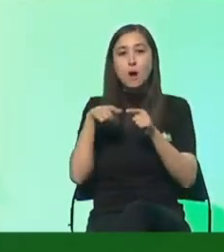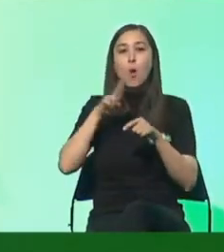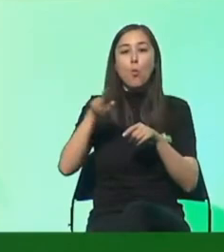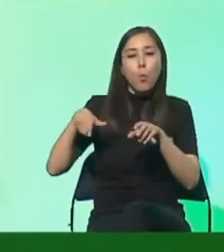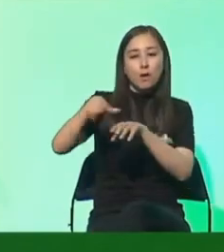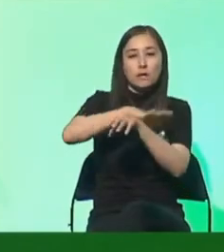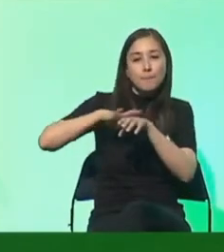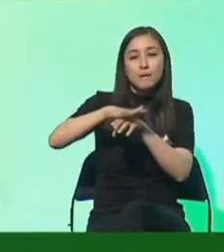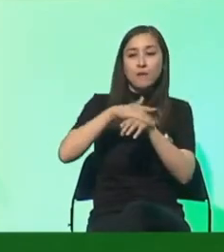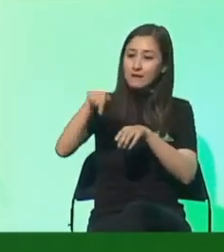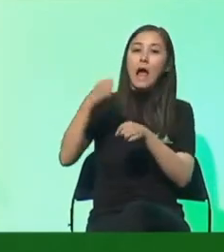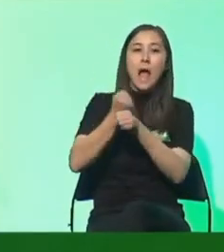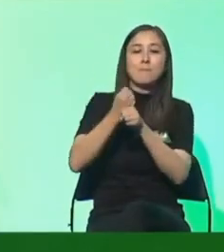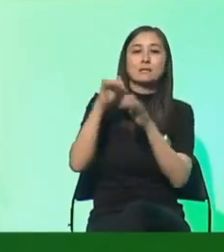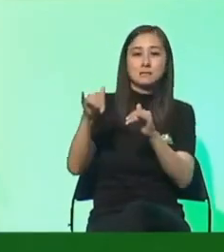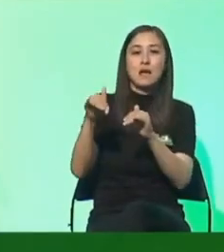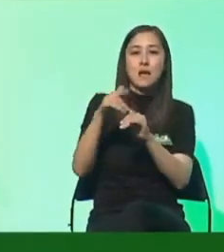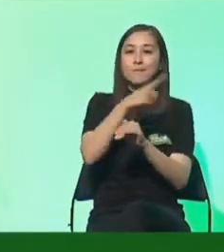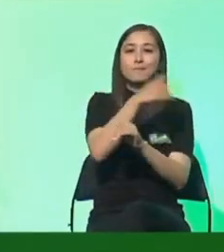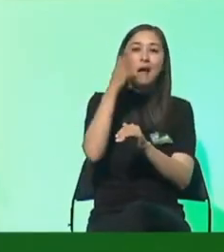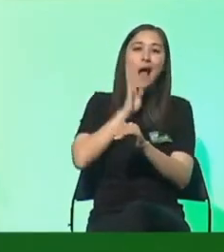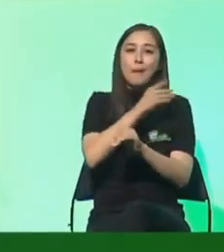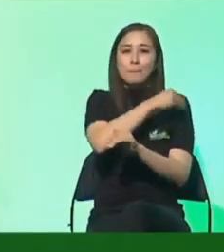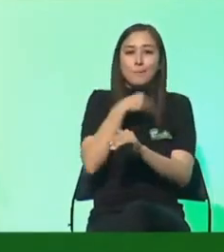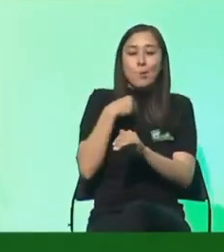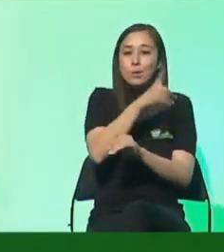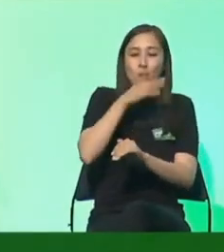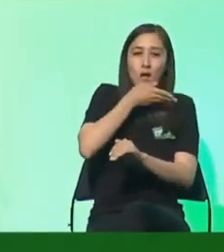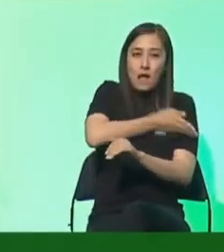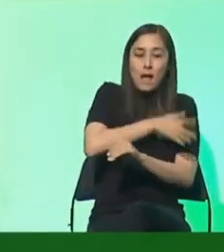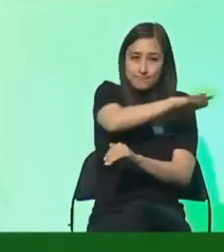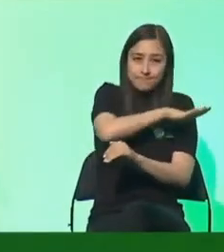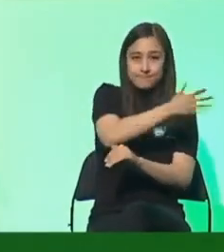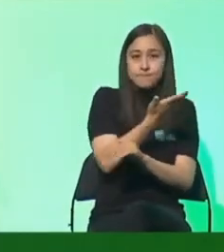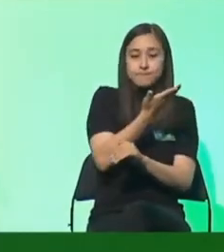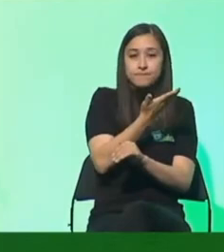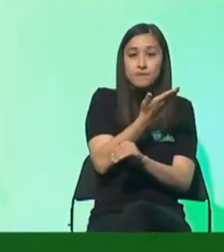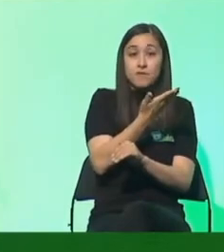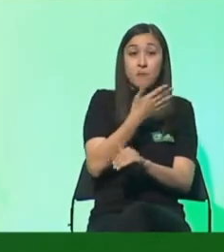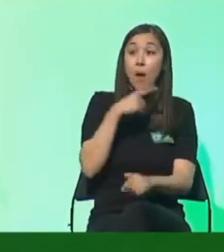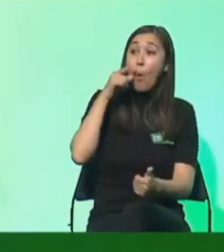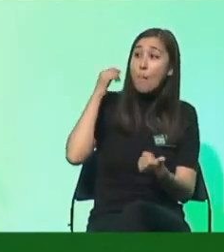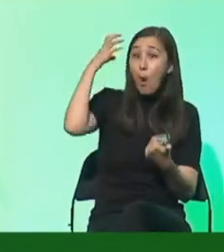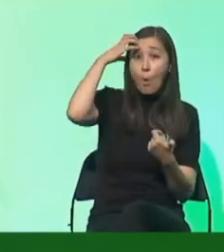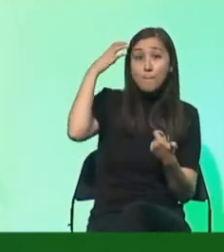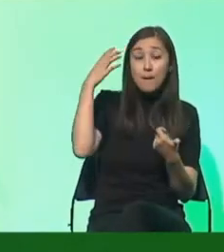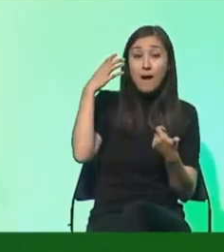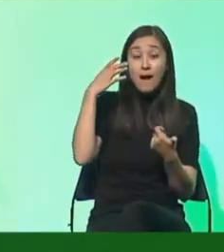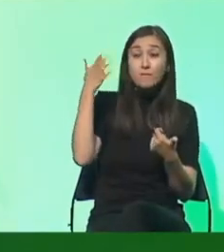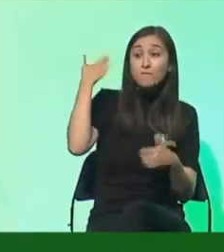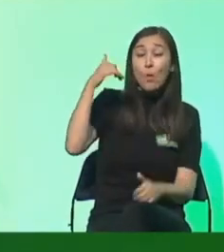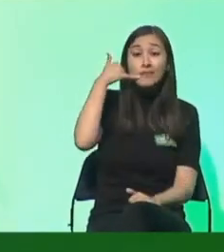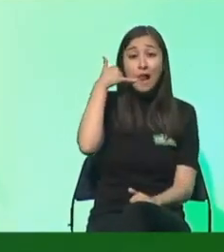Arbeit gab. Und bei ihnen in ihrer Heimat Elend und Armut. Wenn meine Großeltern früher ans